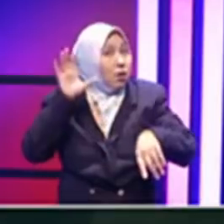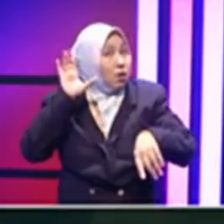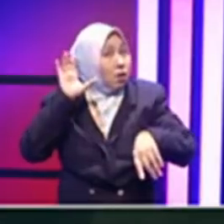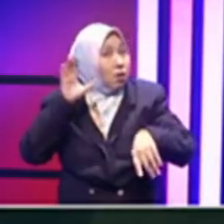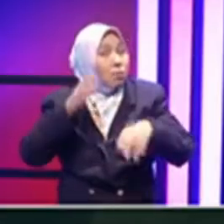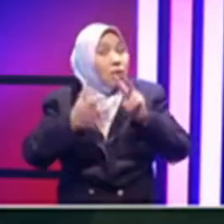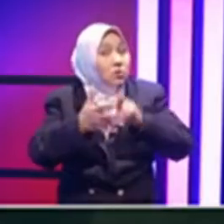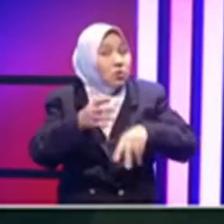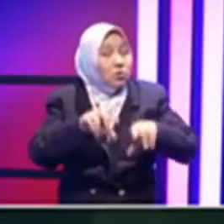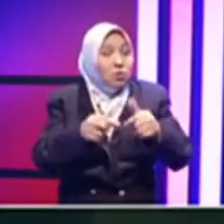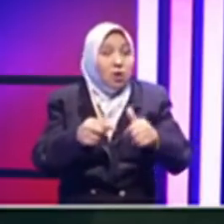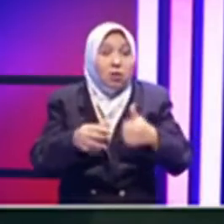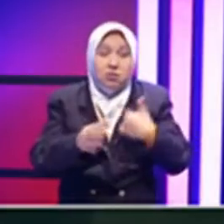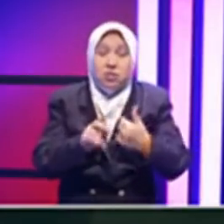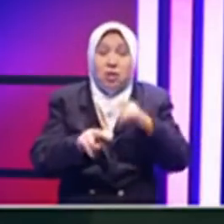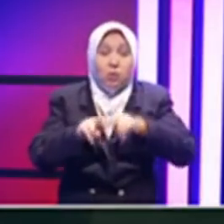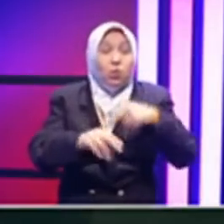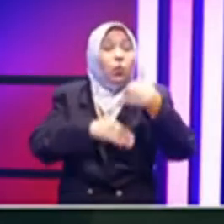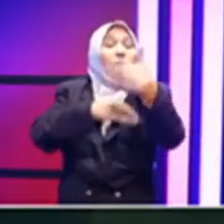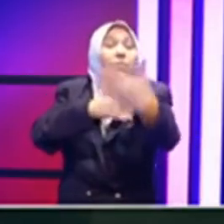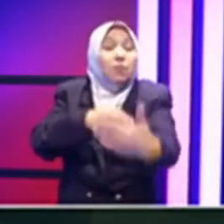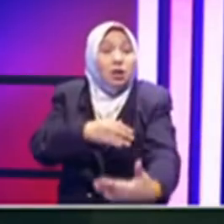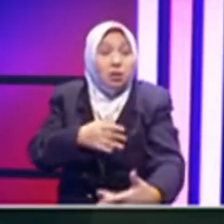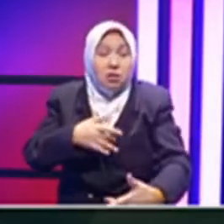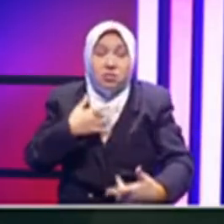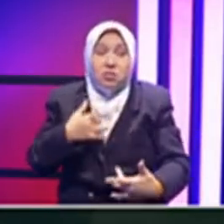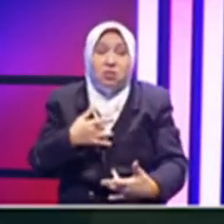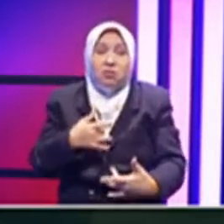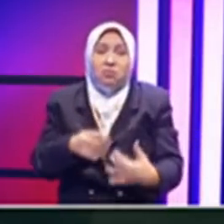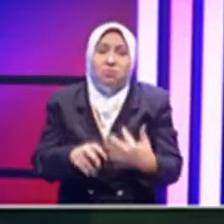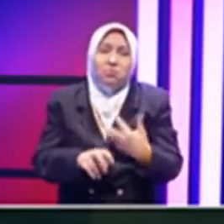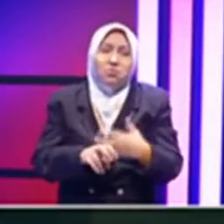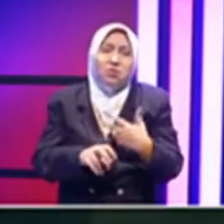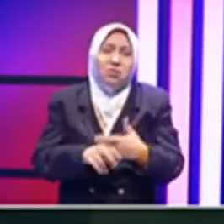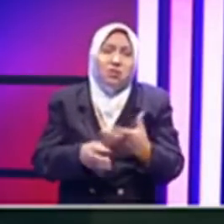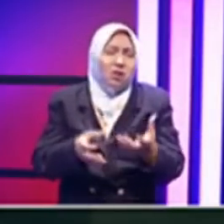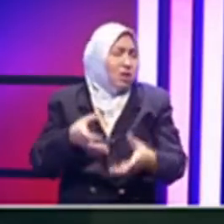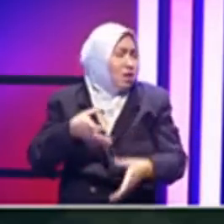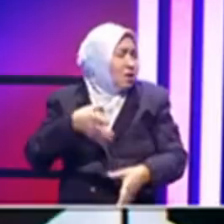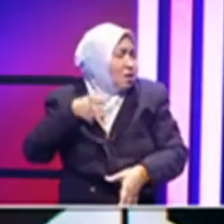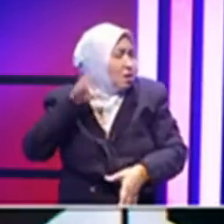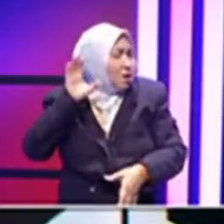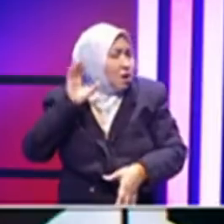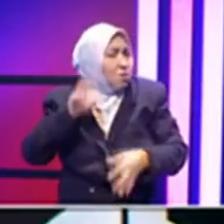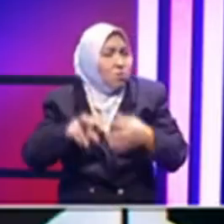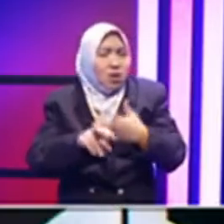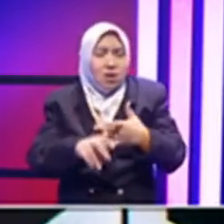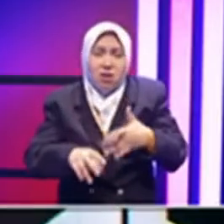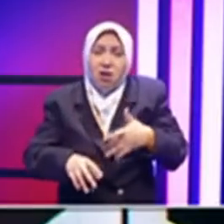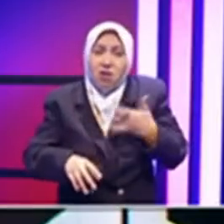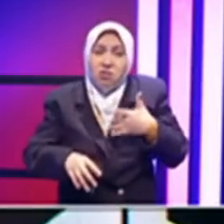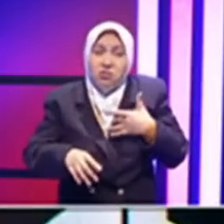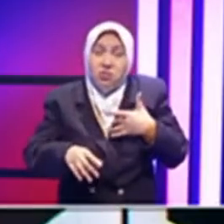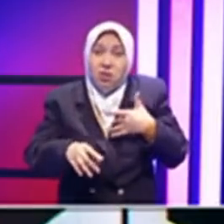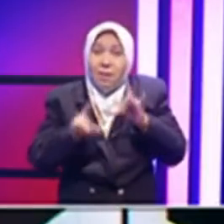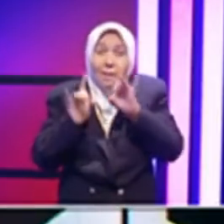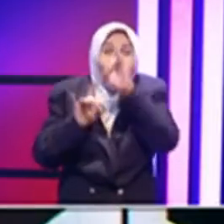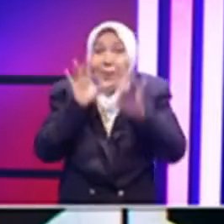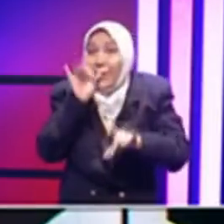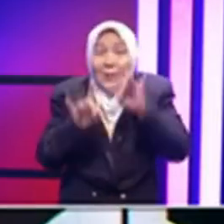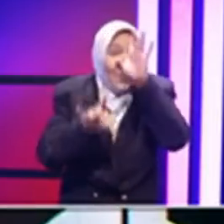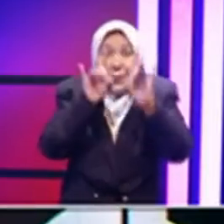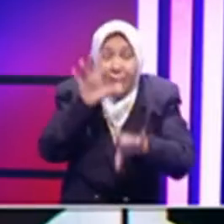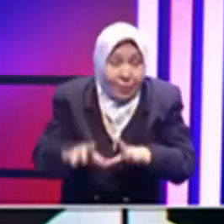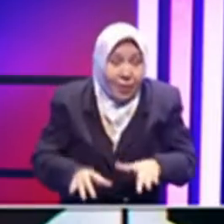macam nak tutup cepat kan, ataupun rasa susah je lah mendengar Quran ini, tak rasa teruja ataupun Al-Majid